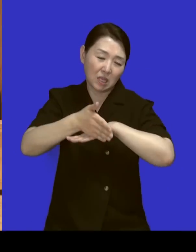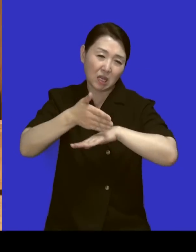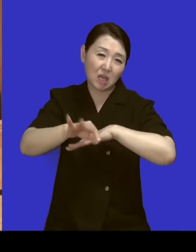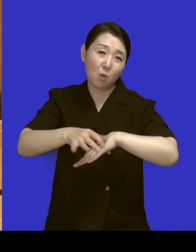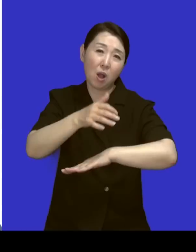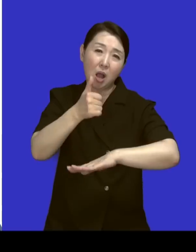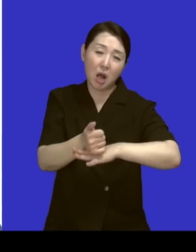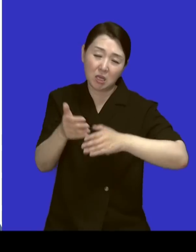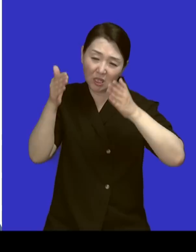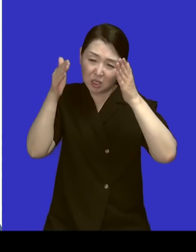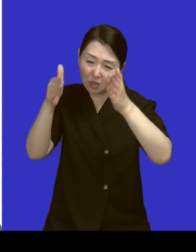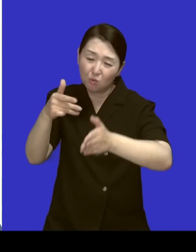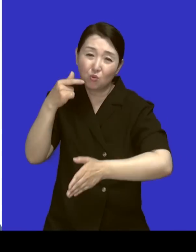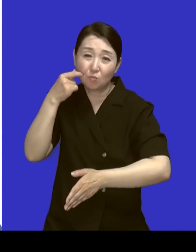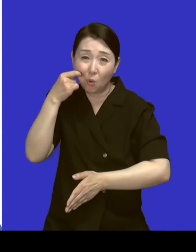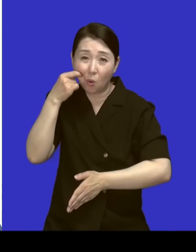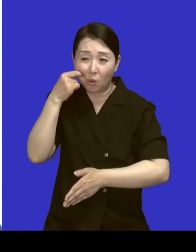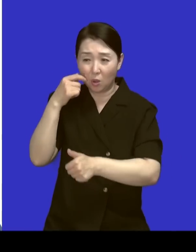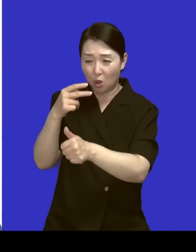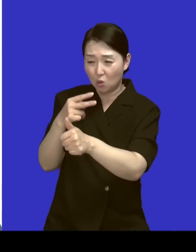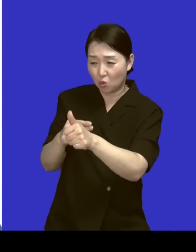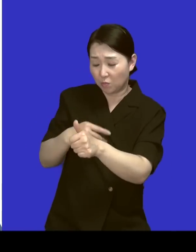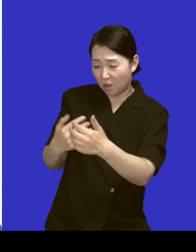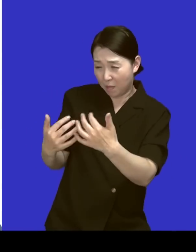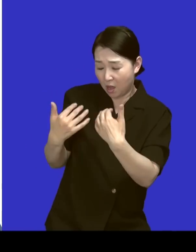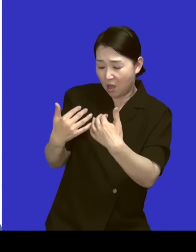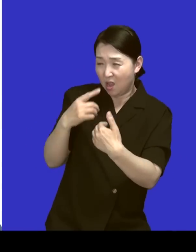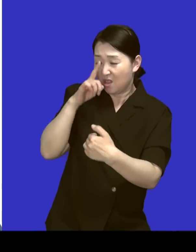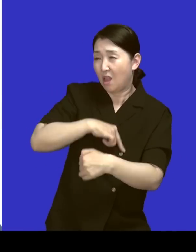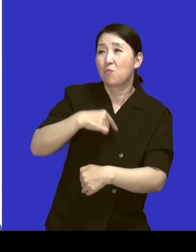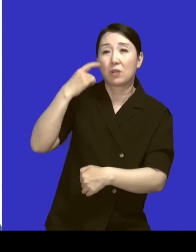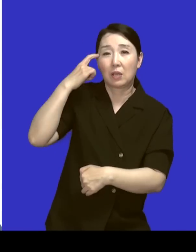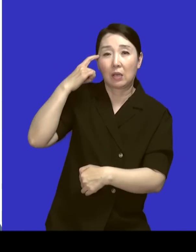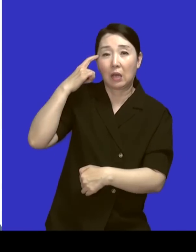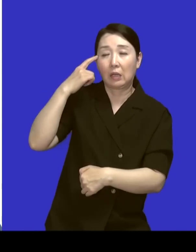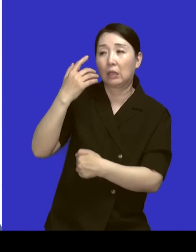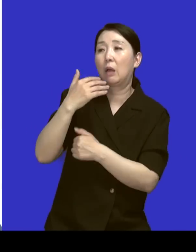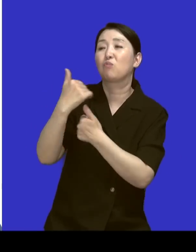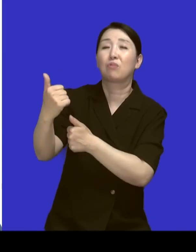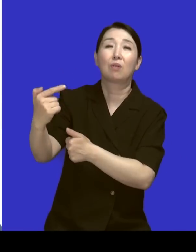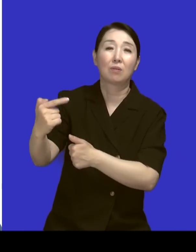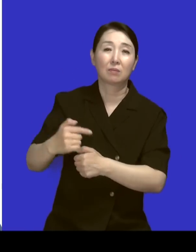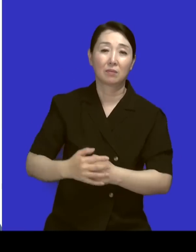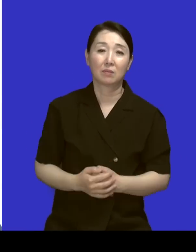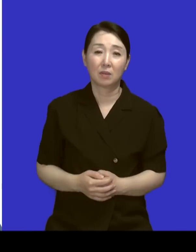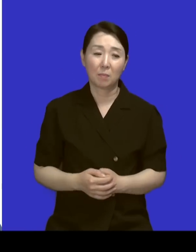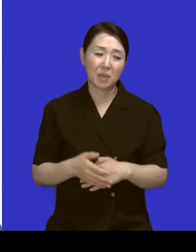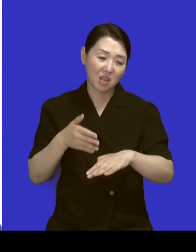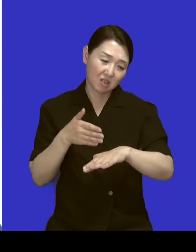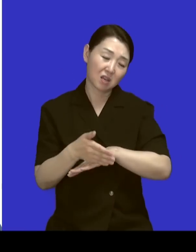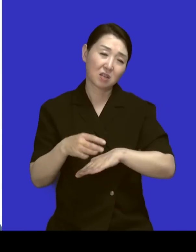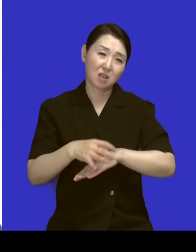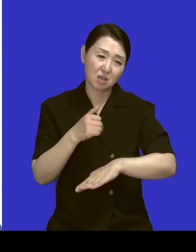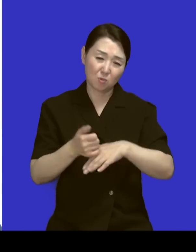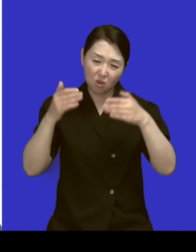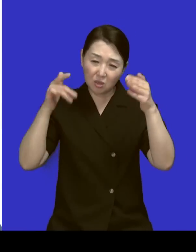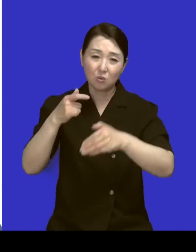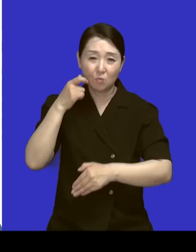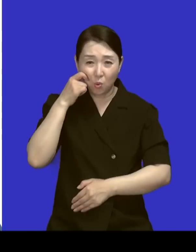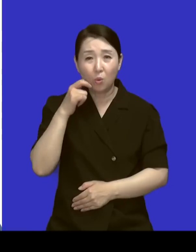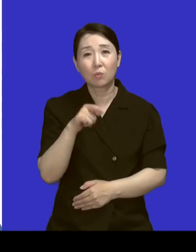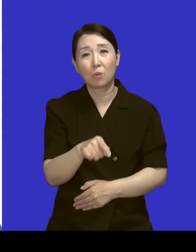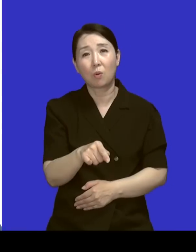못하니까 교수님이 저를 탐탁치 않게 보셨던 것 같아요. 네. 네. 저를 따로 불러내서 왜 이렇게 지각하고 집중을 못하니